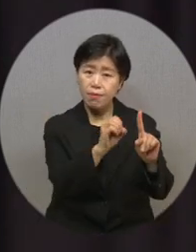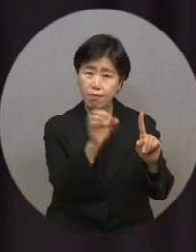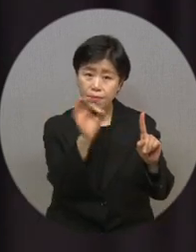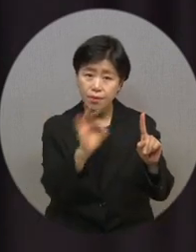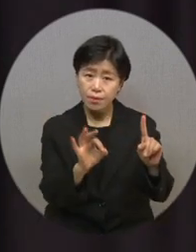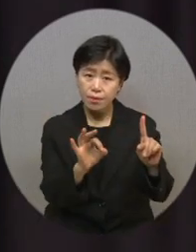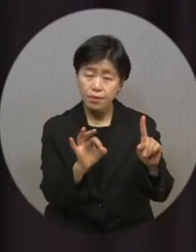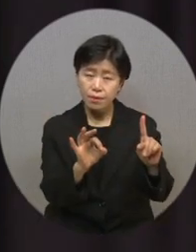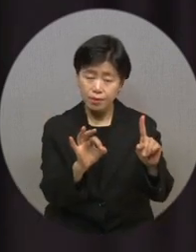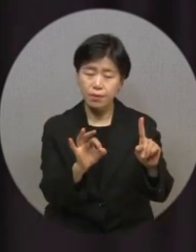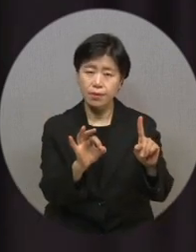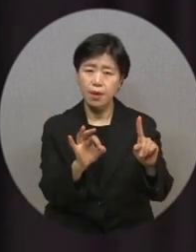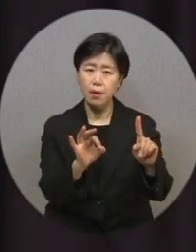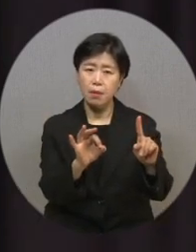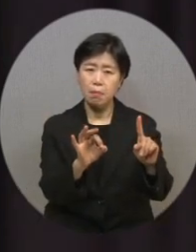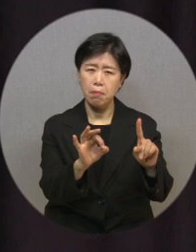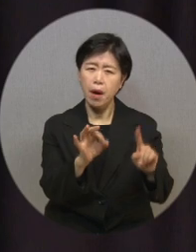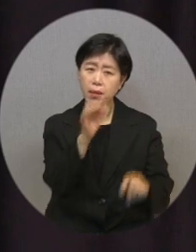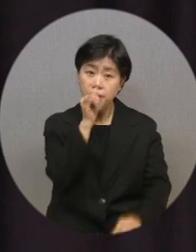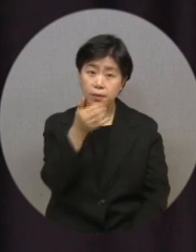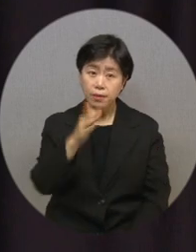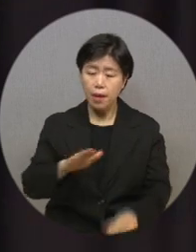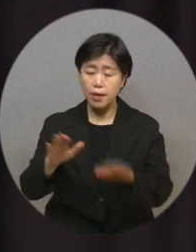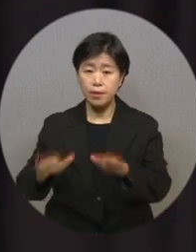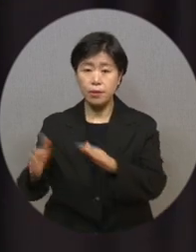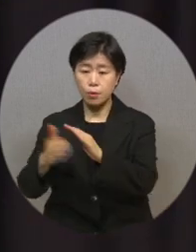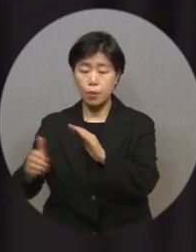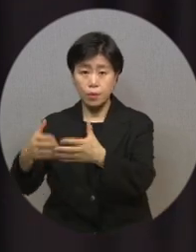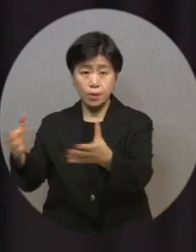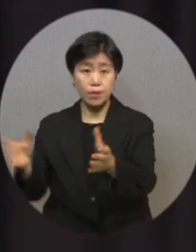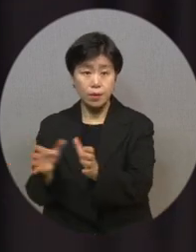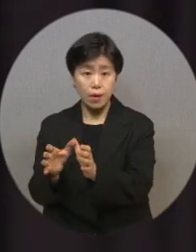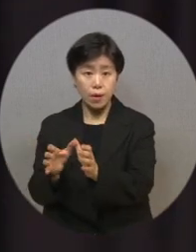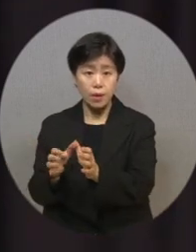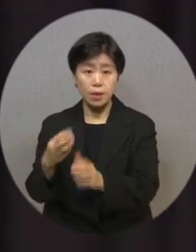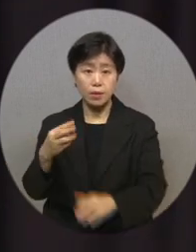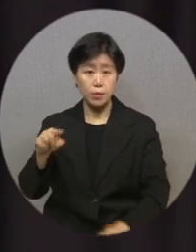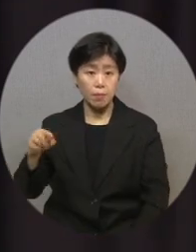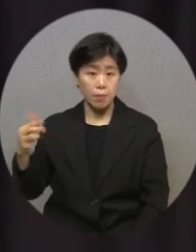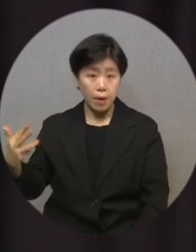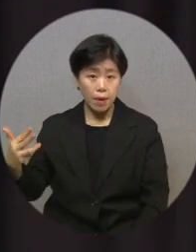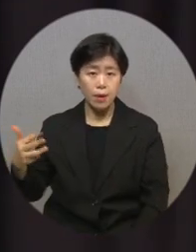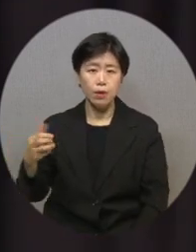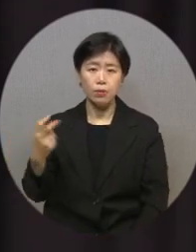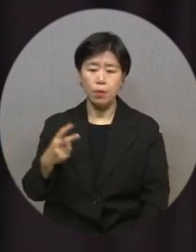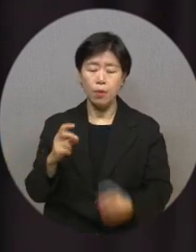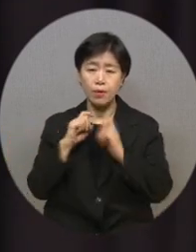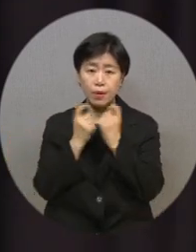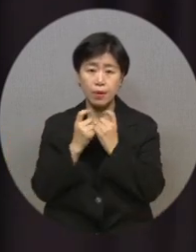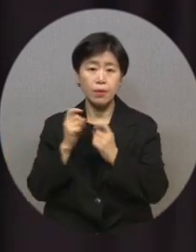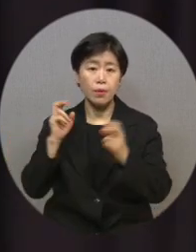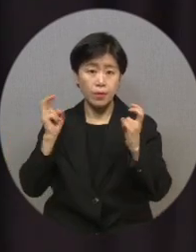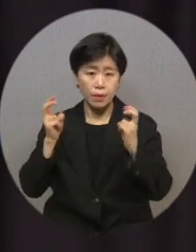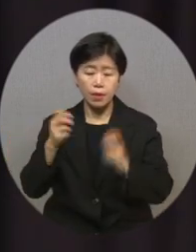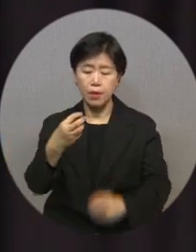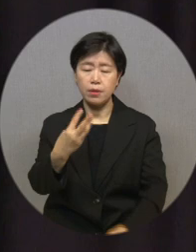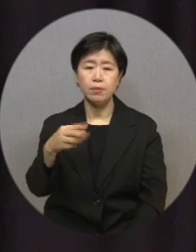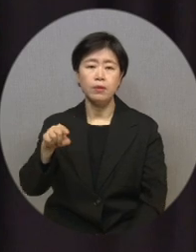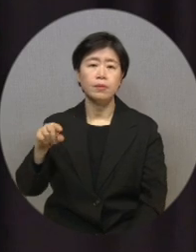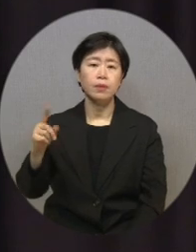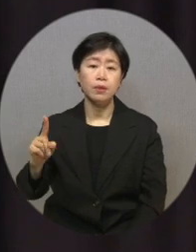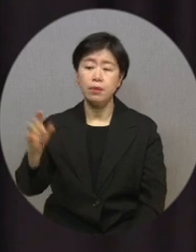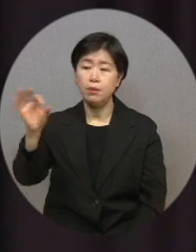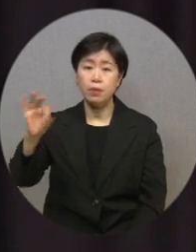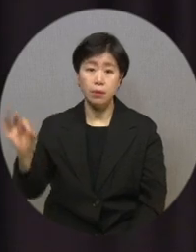어 공공 기관은 3.8% 그다음에 민간 기관은 3.1%는 고용 의무율 정말